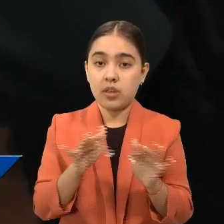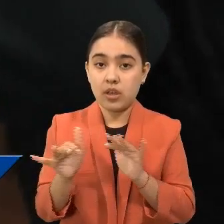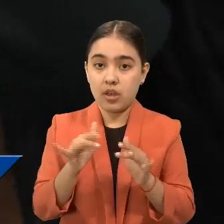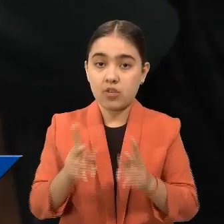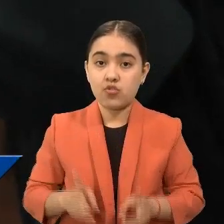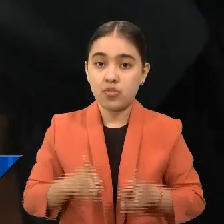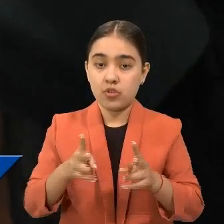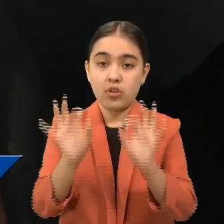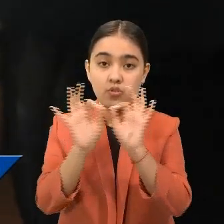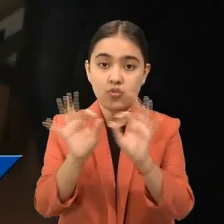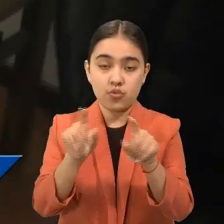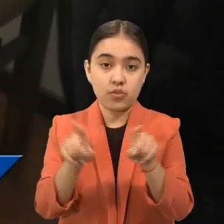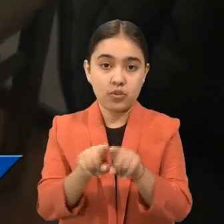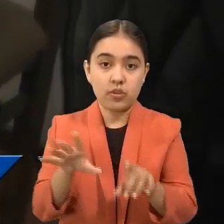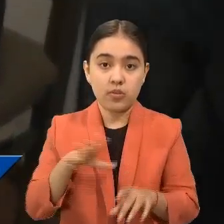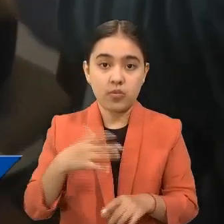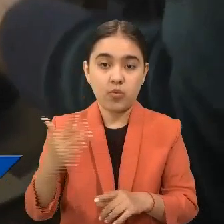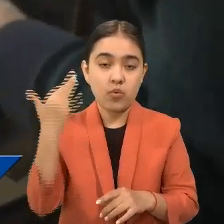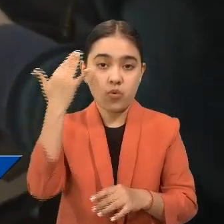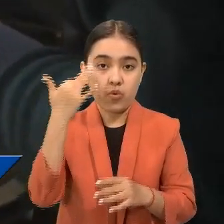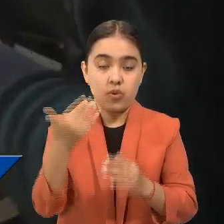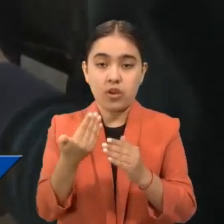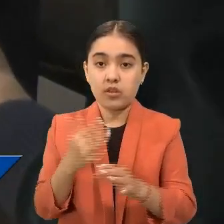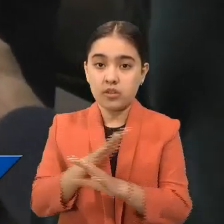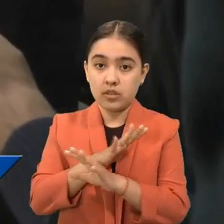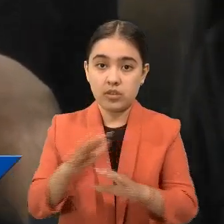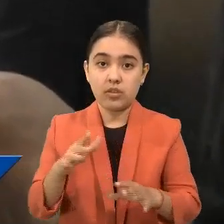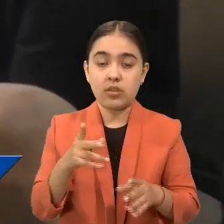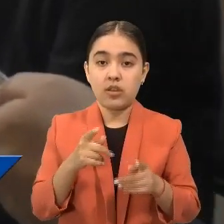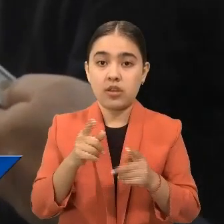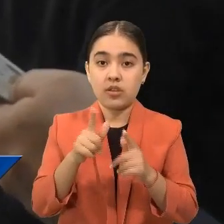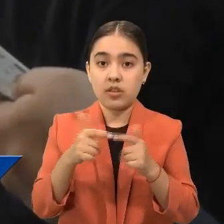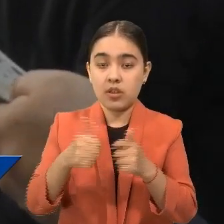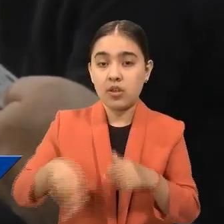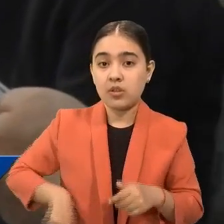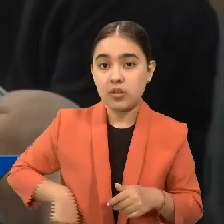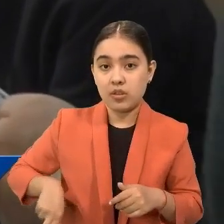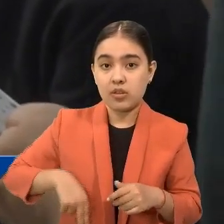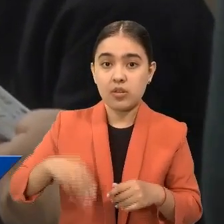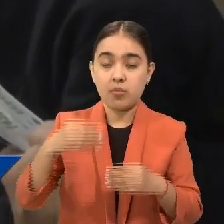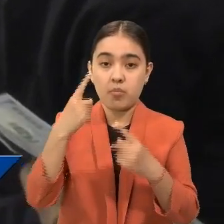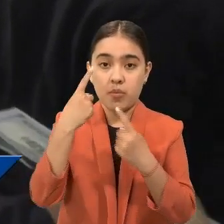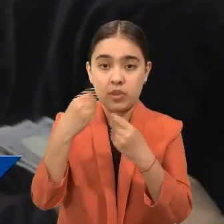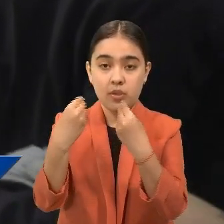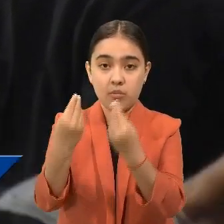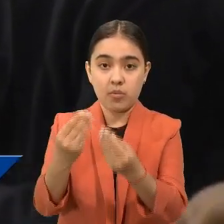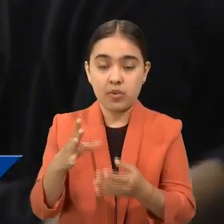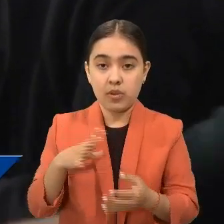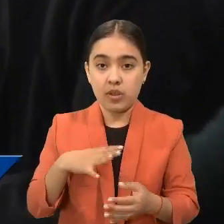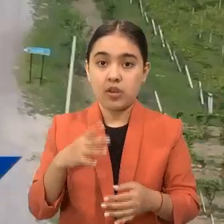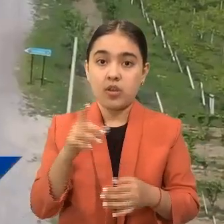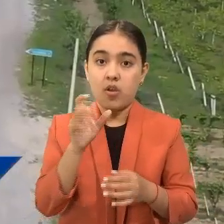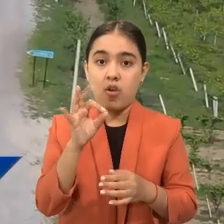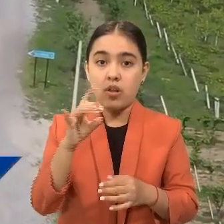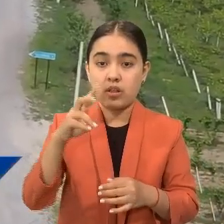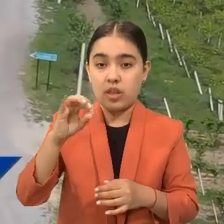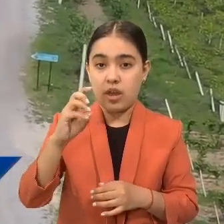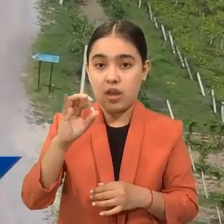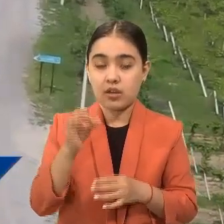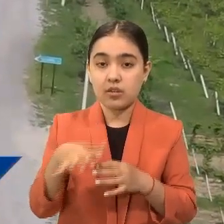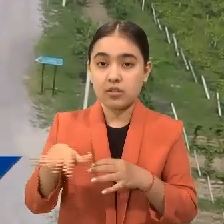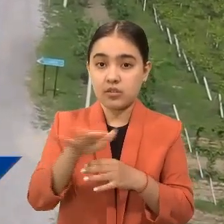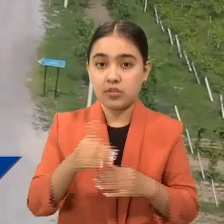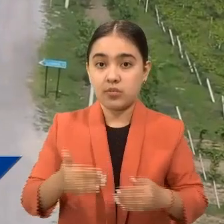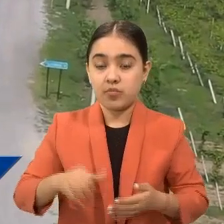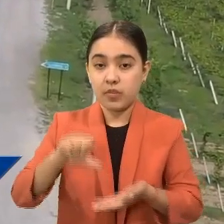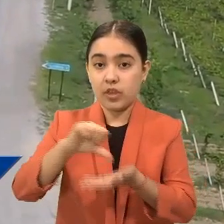ekanligi tushuntirilsa-da, u niyatidan qaytmagach, xodim rahbariyatga holat yuzasidan bildirgi bilan murojaat qildi. Oltiariq tumani Jo'rak mahalla